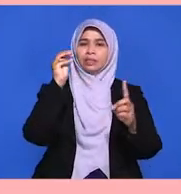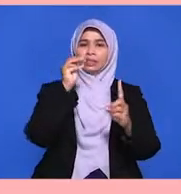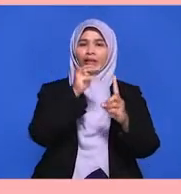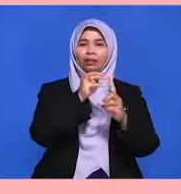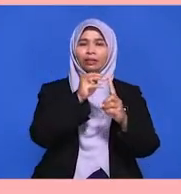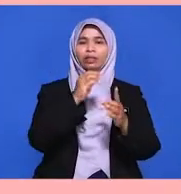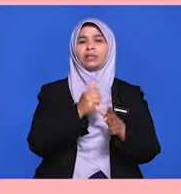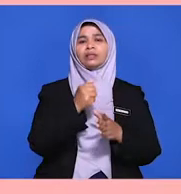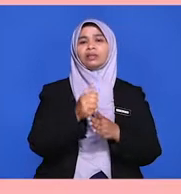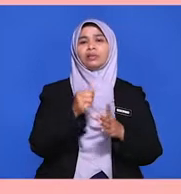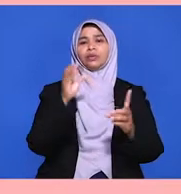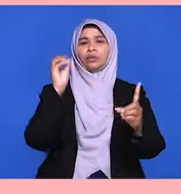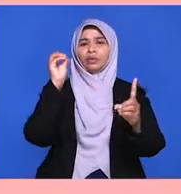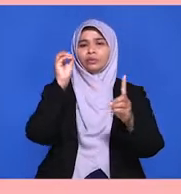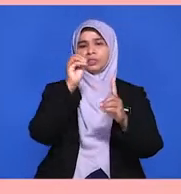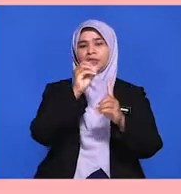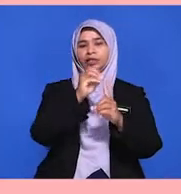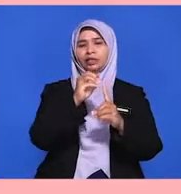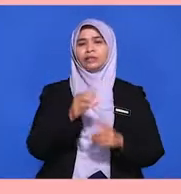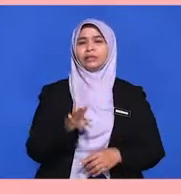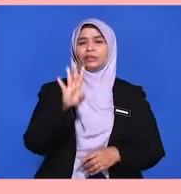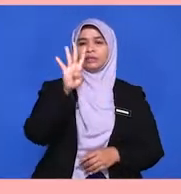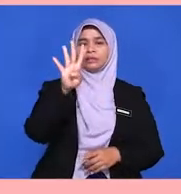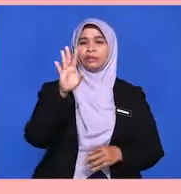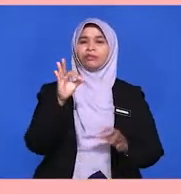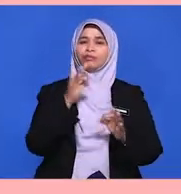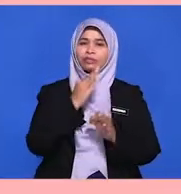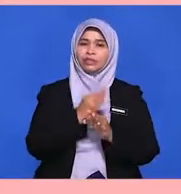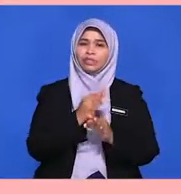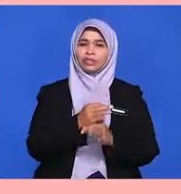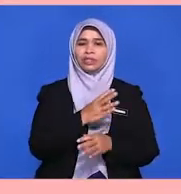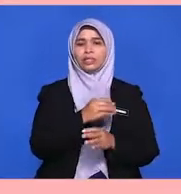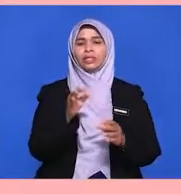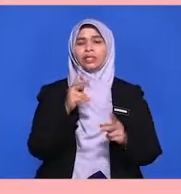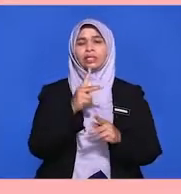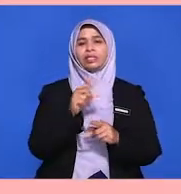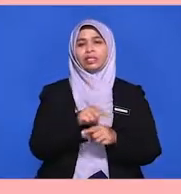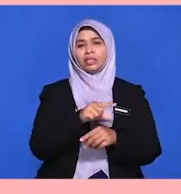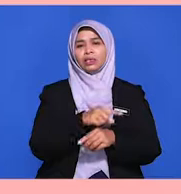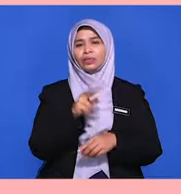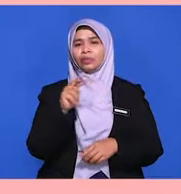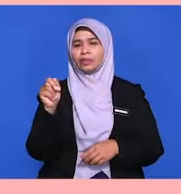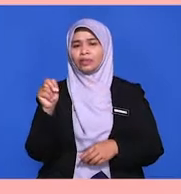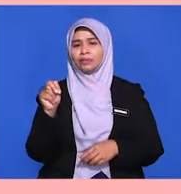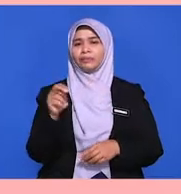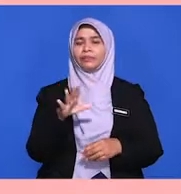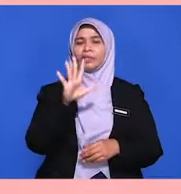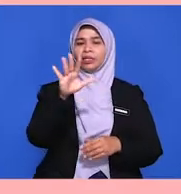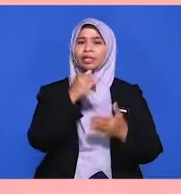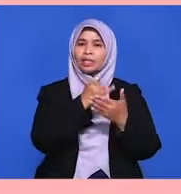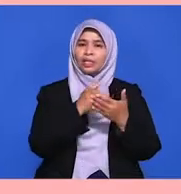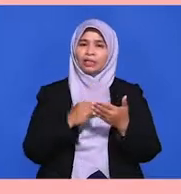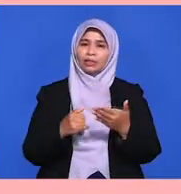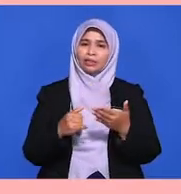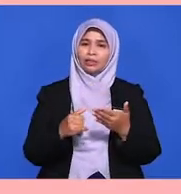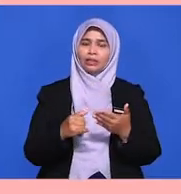objektif. Keempat, fungsi dan kegunaan. Kelima, lakaran. Keenam,